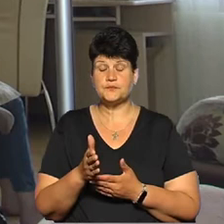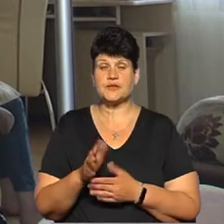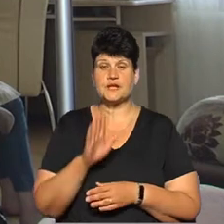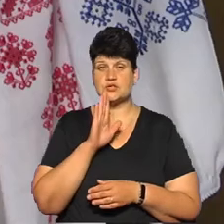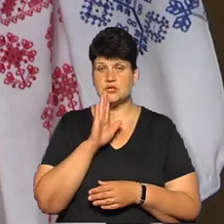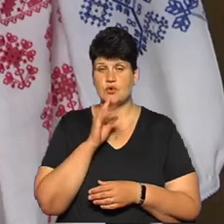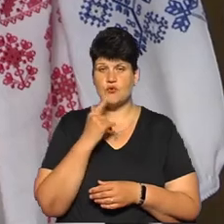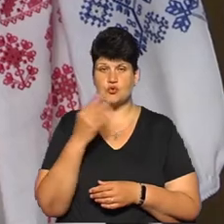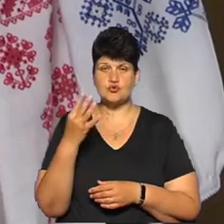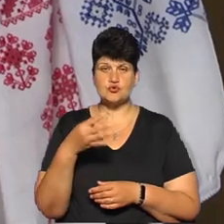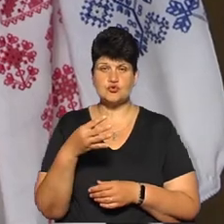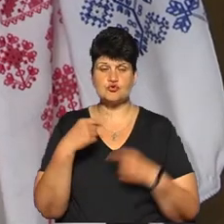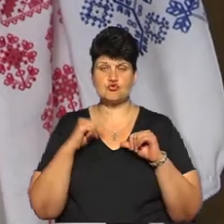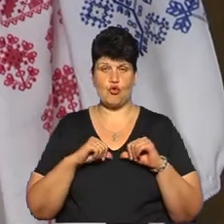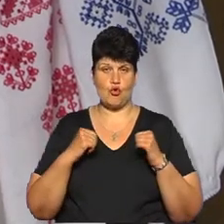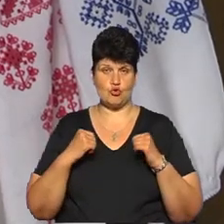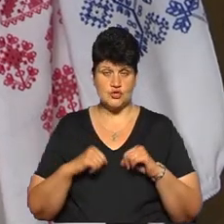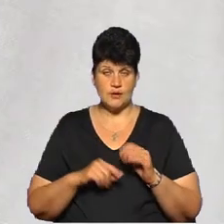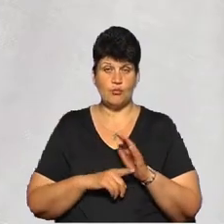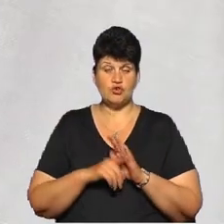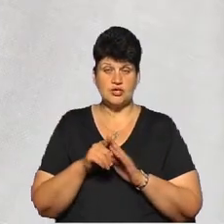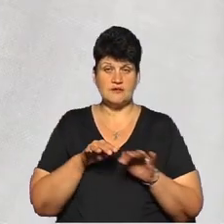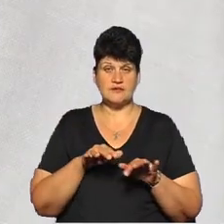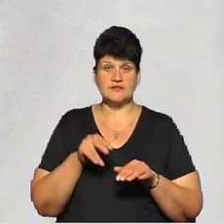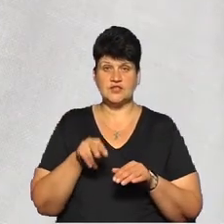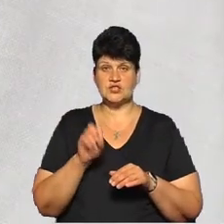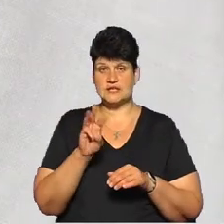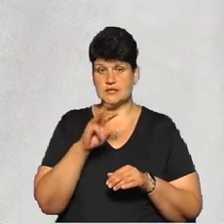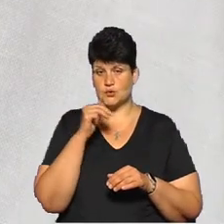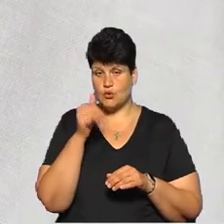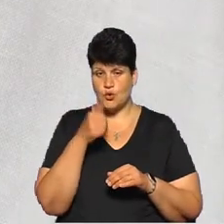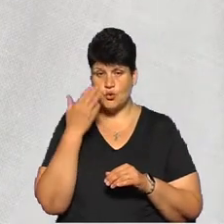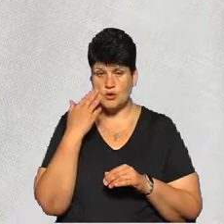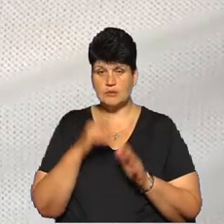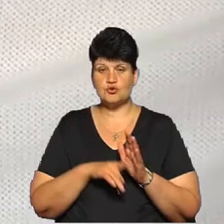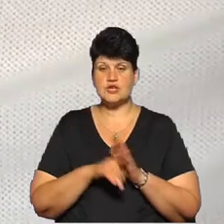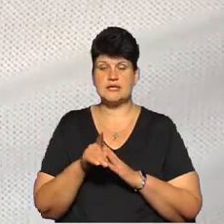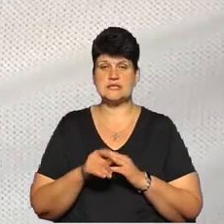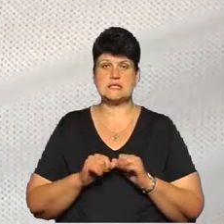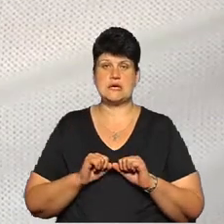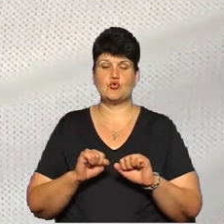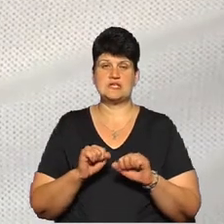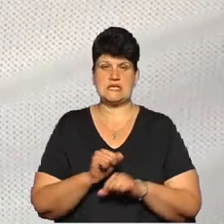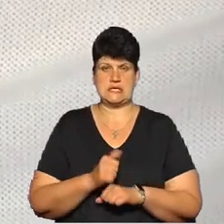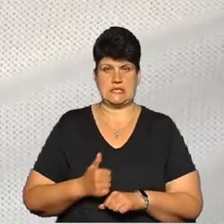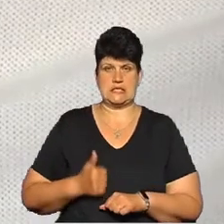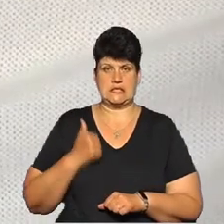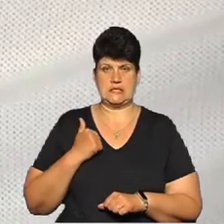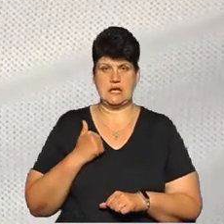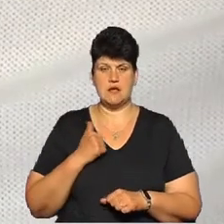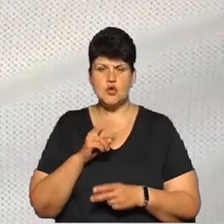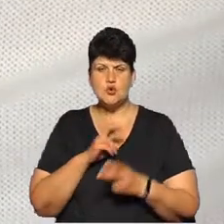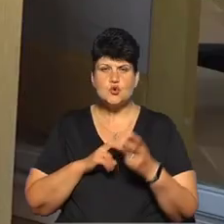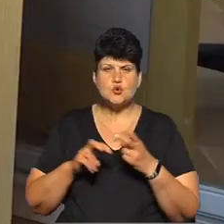розповідає, сорочки у давніх техніках почала вишивати в 2013-му, коли почалась революція гідності. Способи вишивання Ольга шукає та